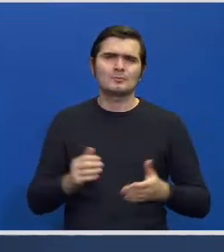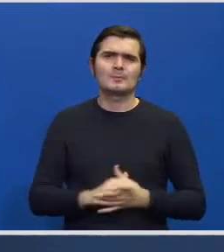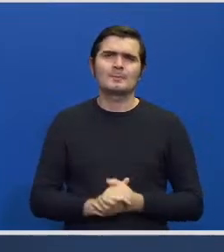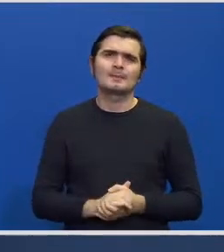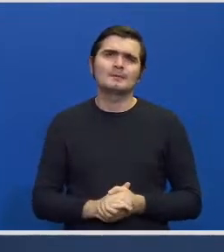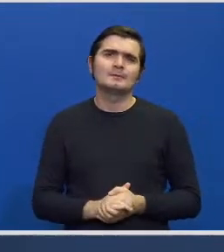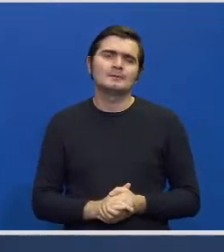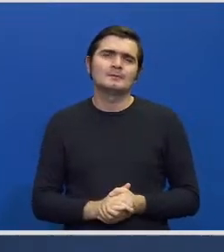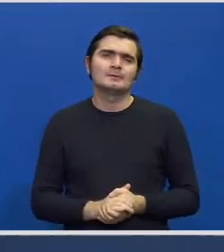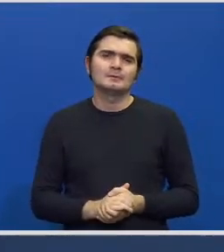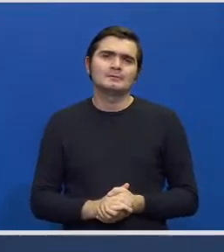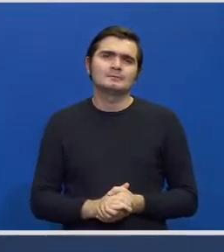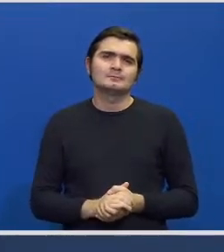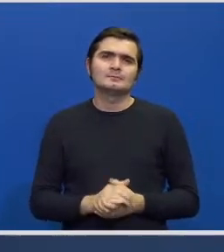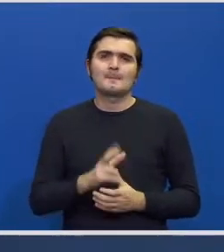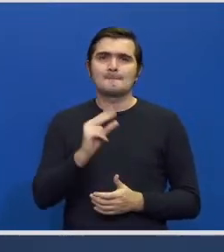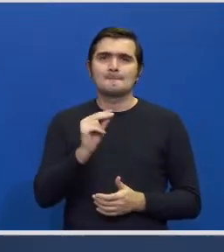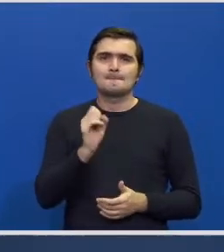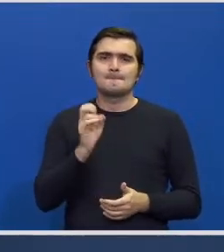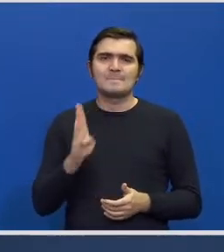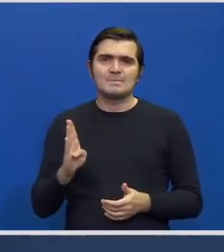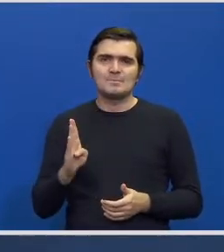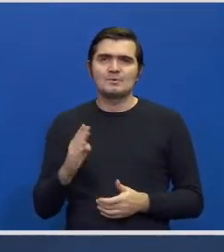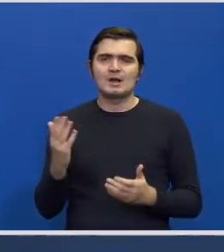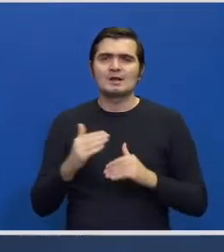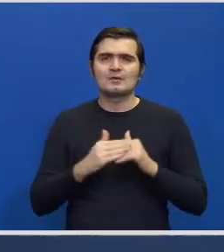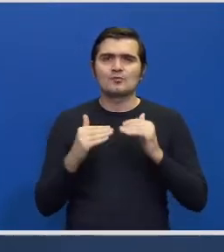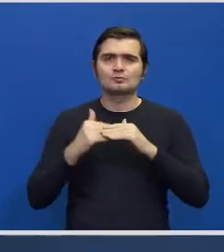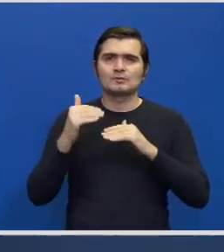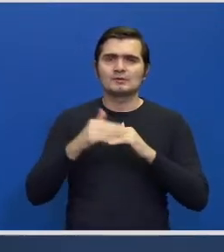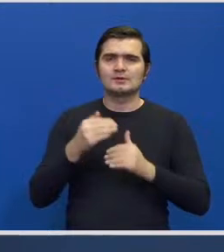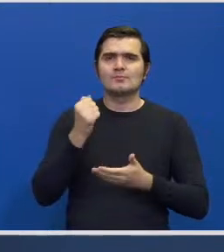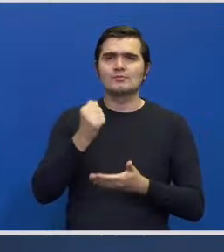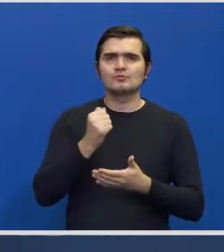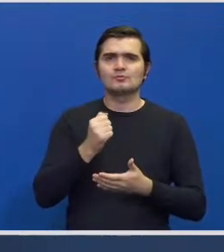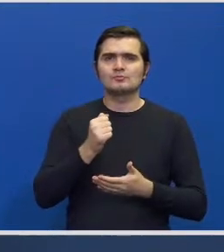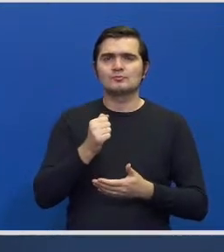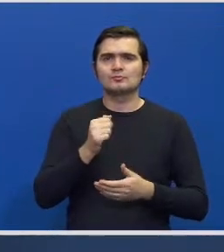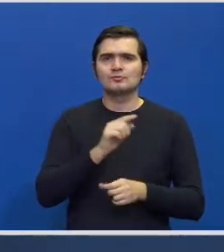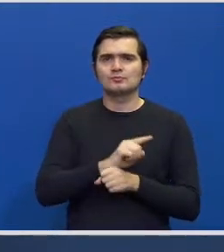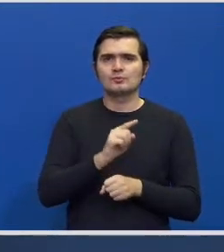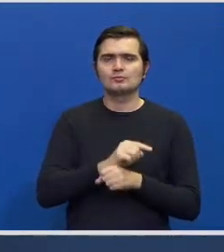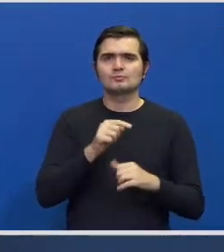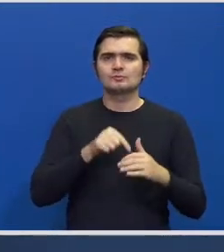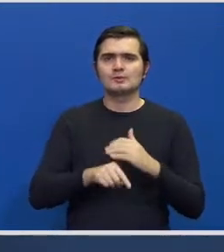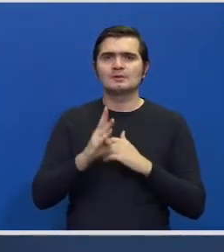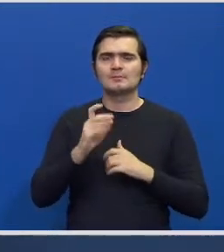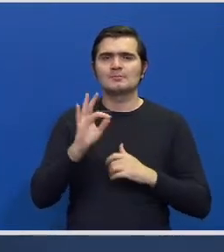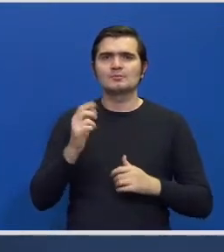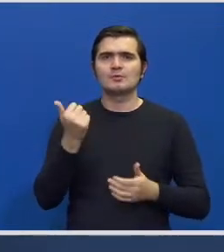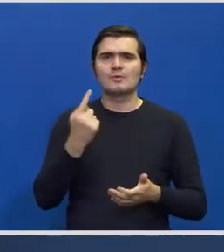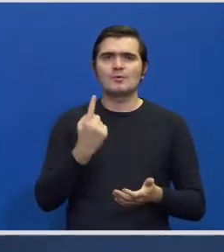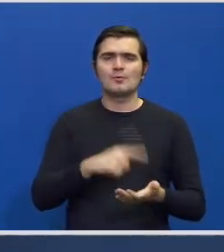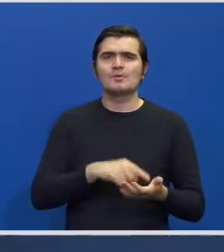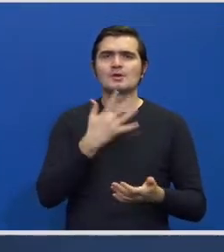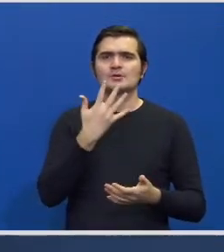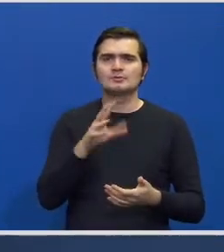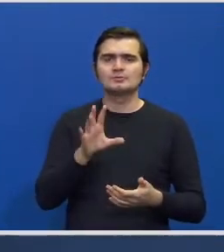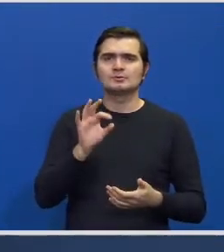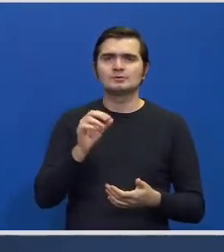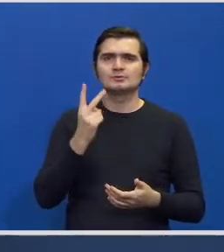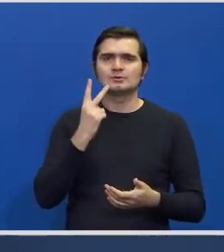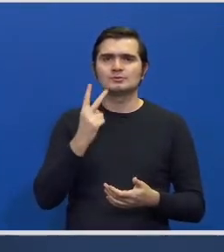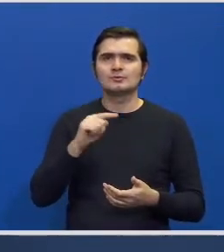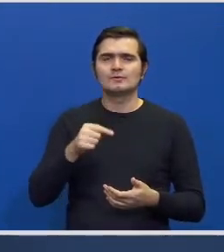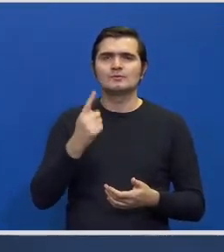de un puseu inflaționist major. PIB-ul pe care se construiește bugetul, produsul intern brut, este